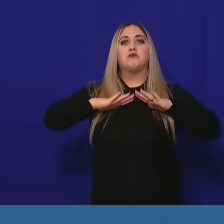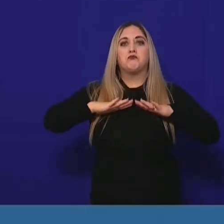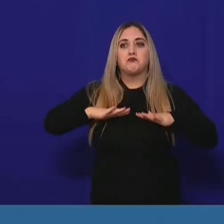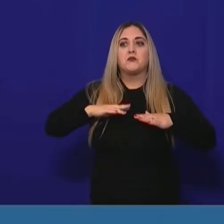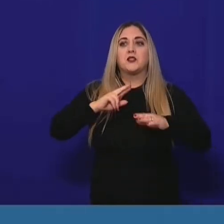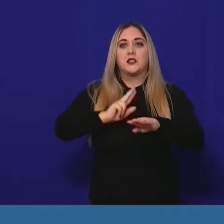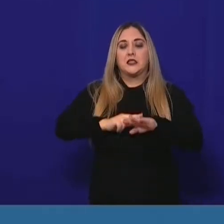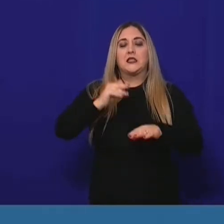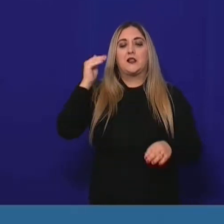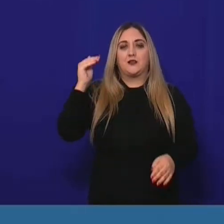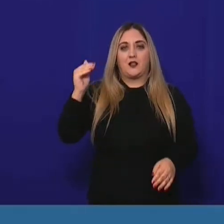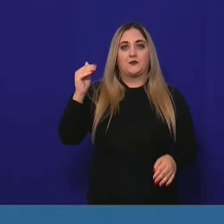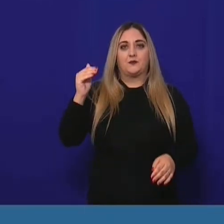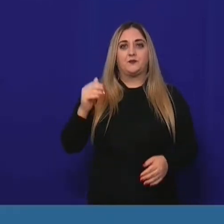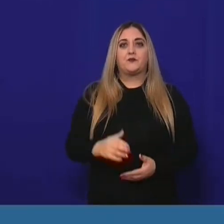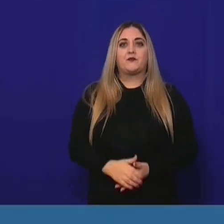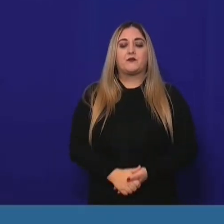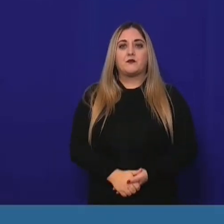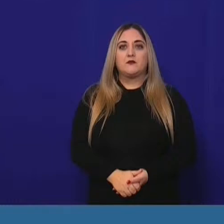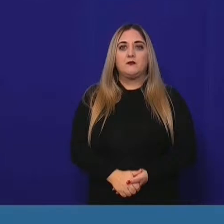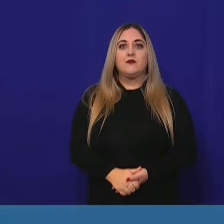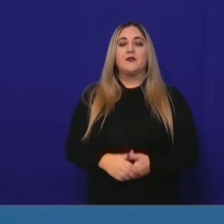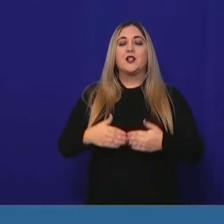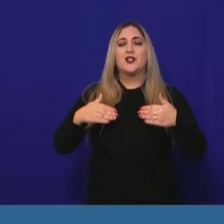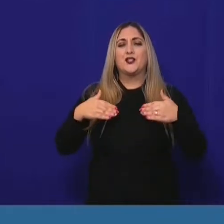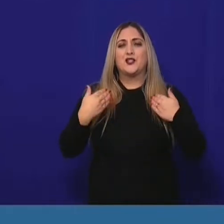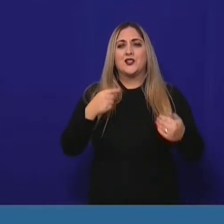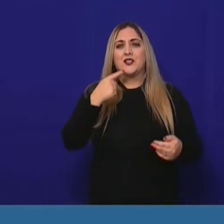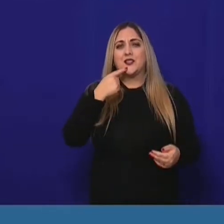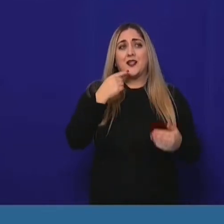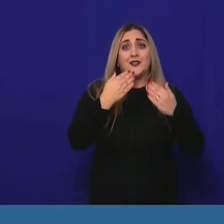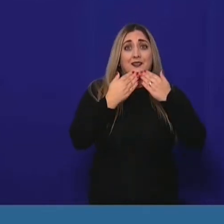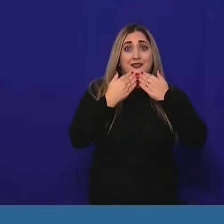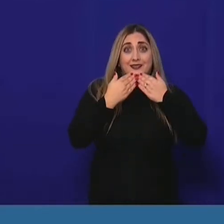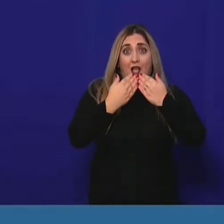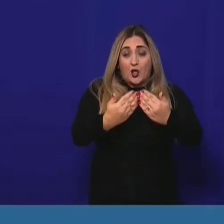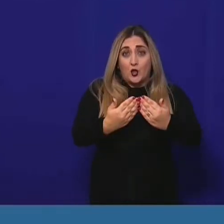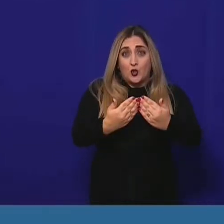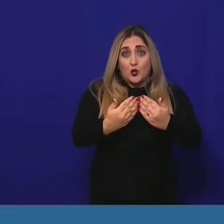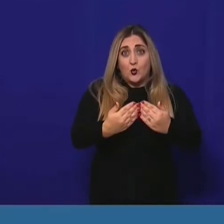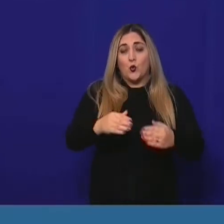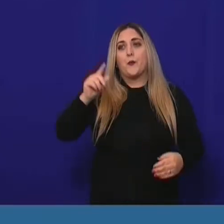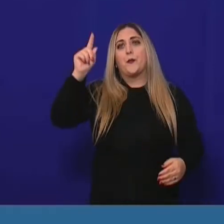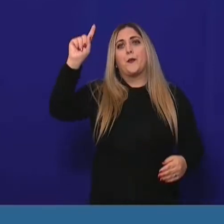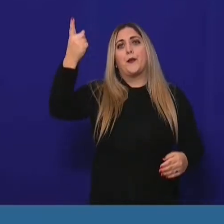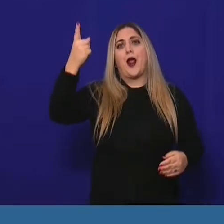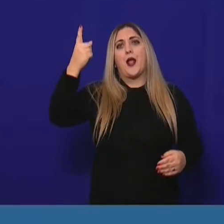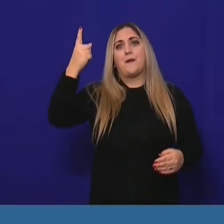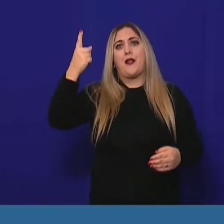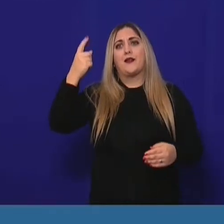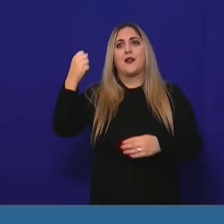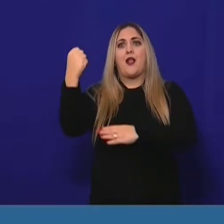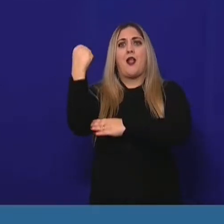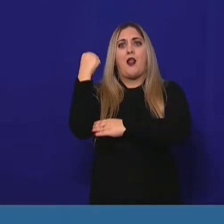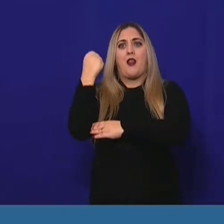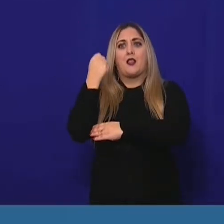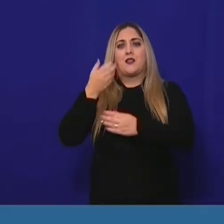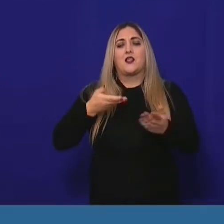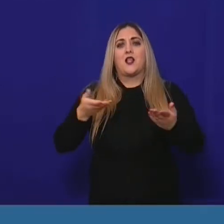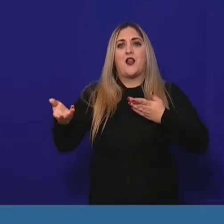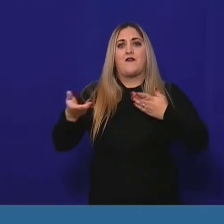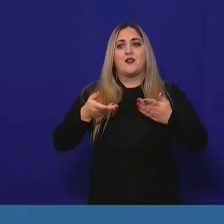jiġu kurati fid-dar. U għawek, nixtieq ringrazzjaw ukoll il-staff kollu tal-primary care li dawn ukoll qegħdin jieħdu ħsieb il